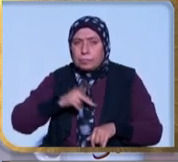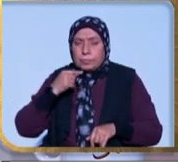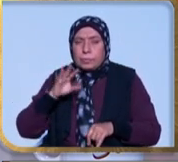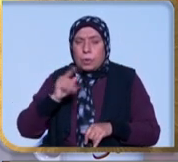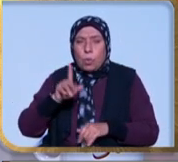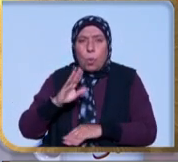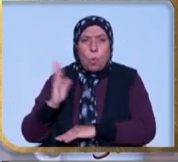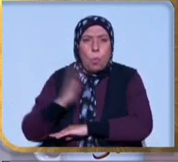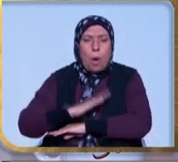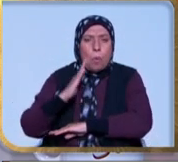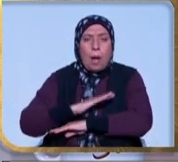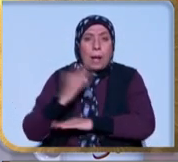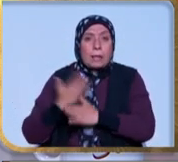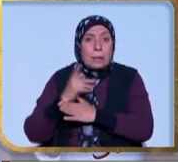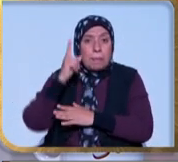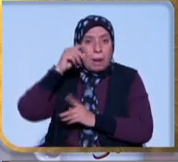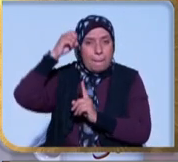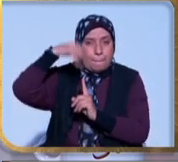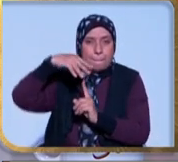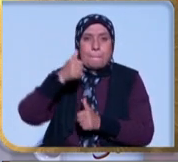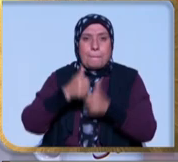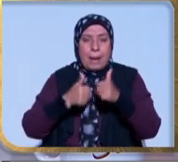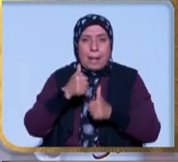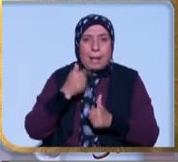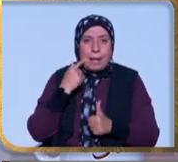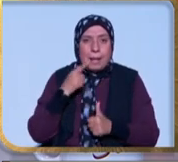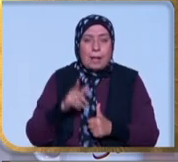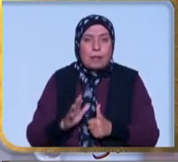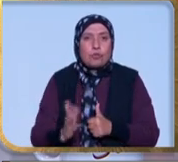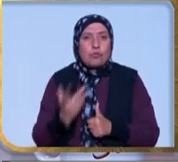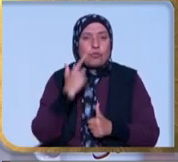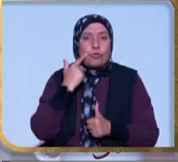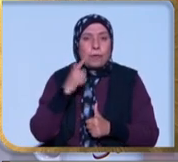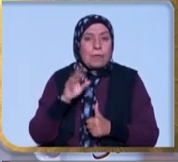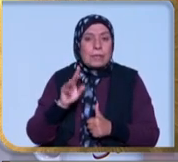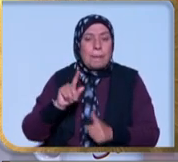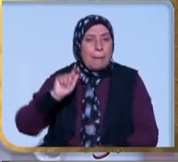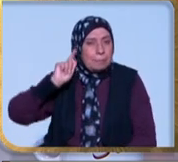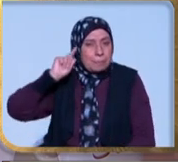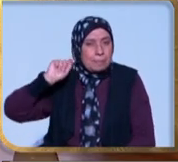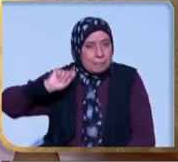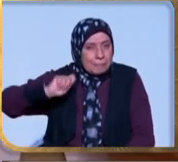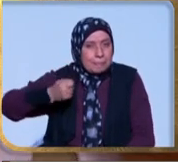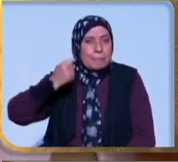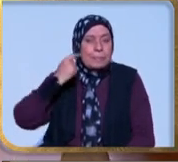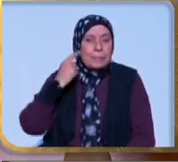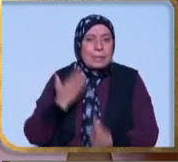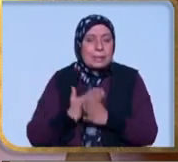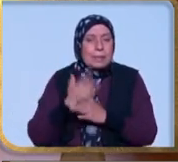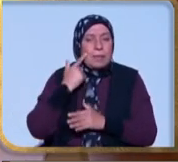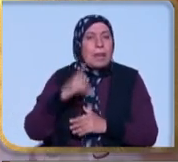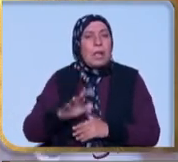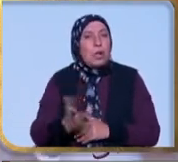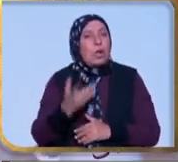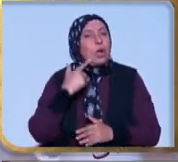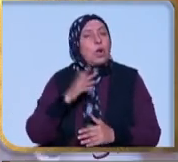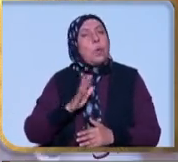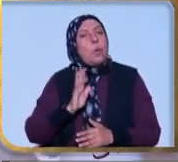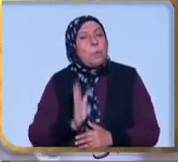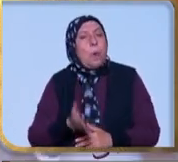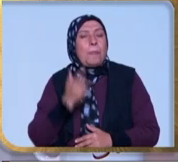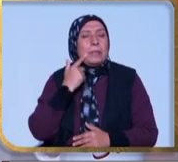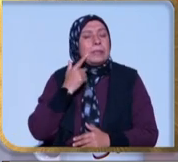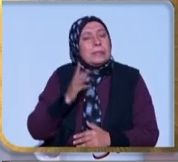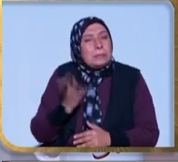سبحانه وتعالى، نقدر نقول كده أرست ودن لعلهم يذكرون، لعلهم يعني أنه